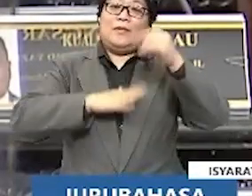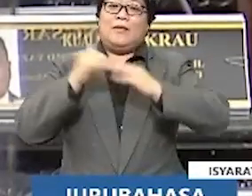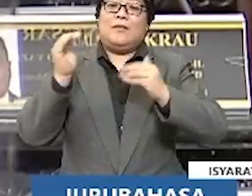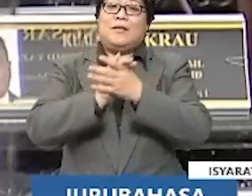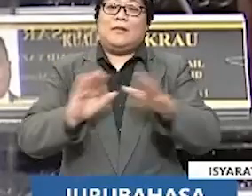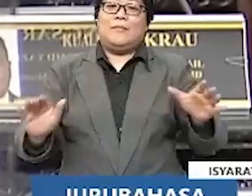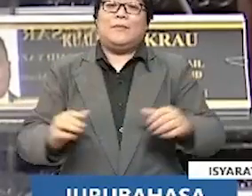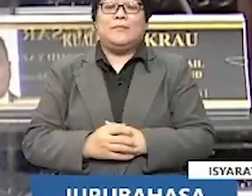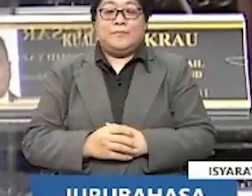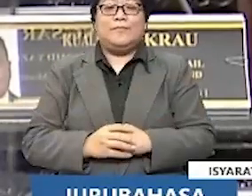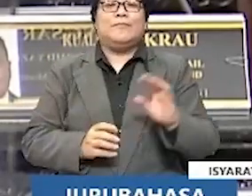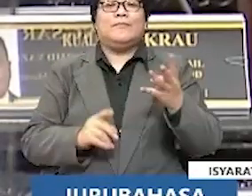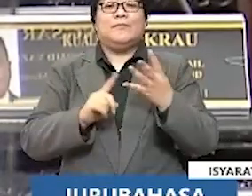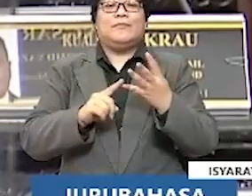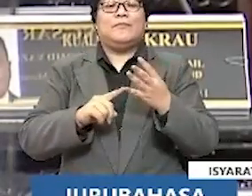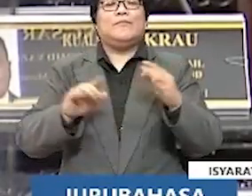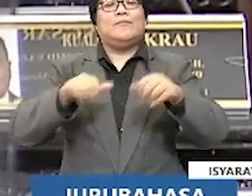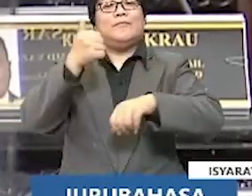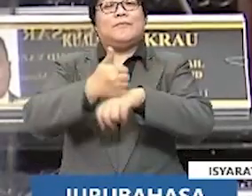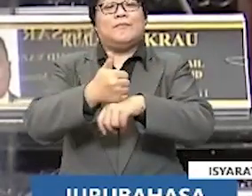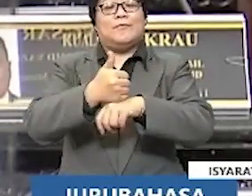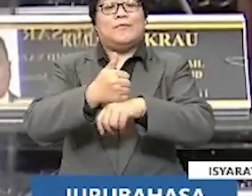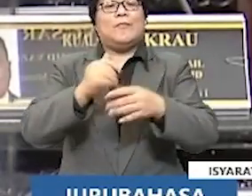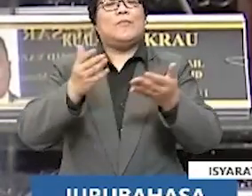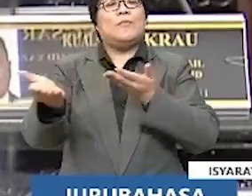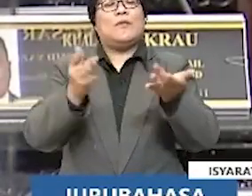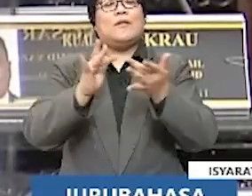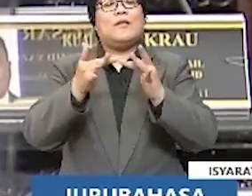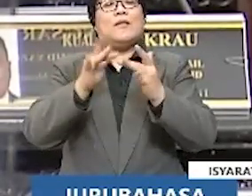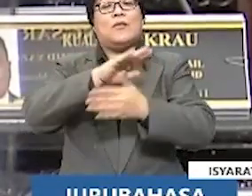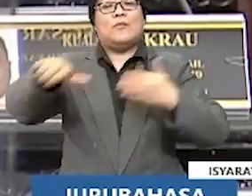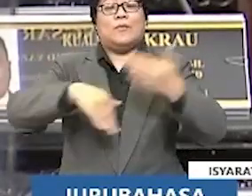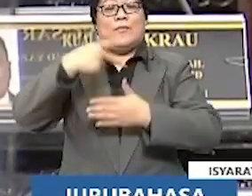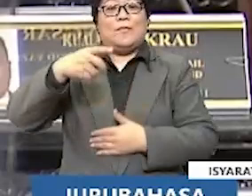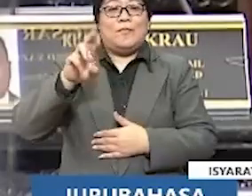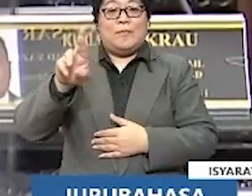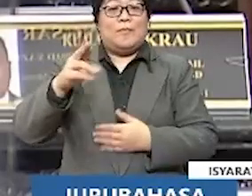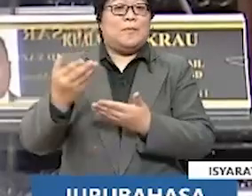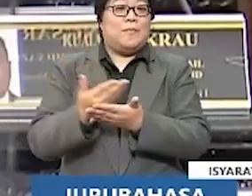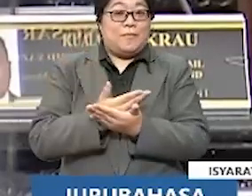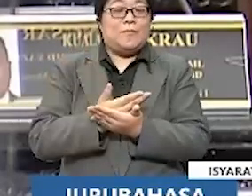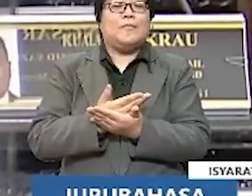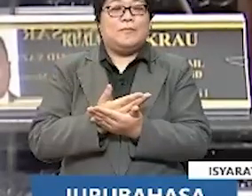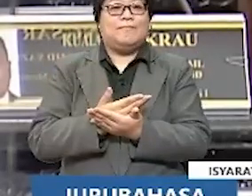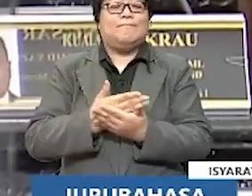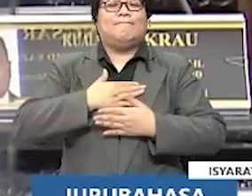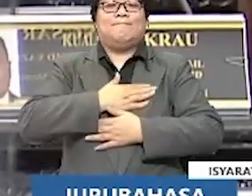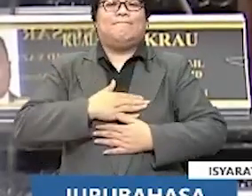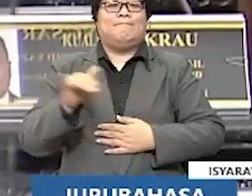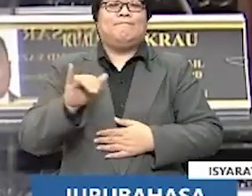selamat. Dan yang keempat, memperkenalkan kemudahan internet di semua PPR baru untuk dinikmati